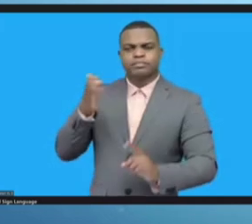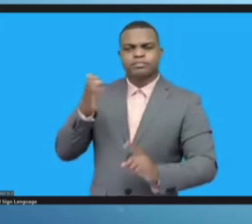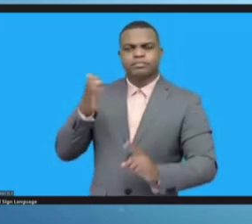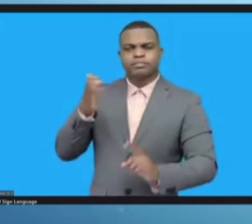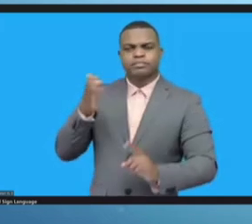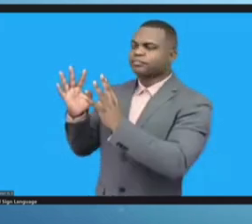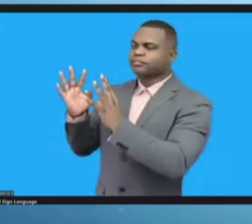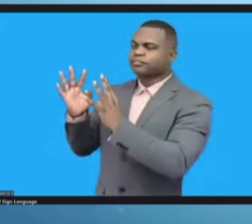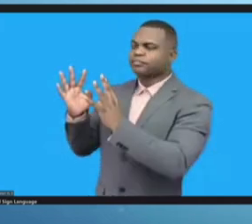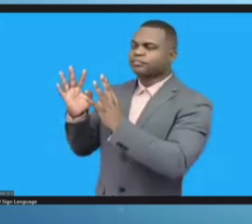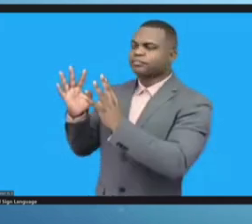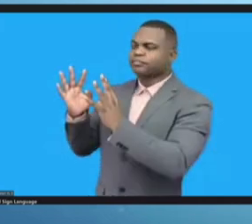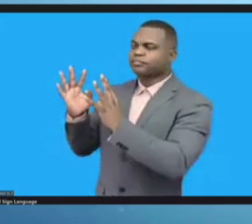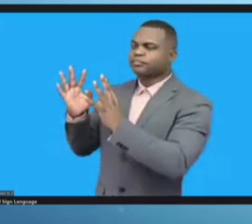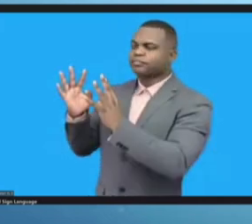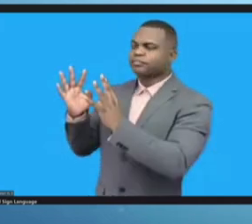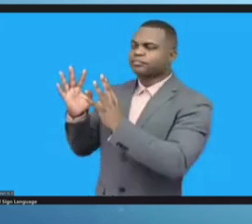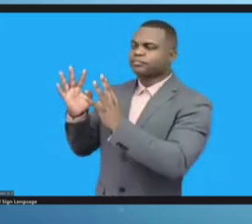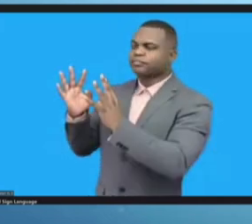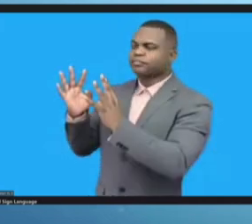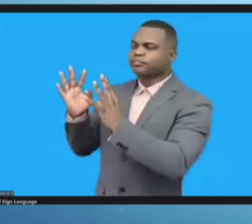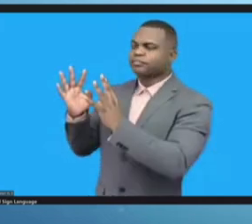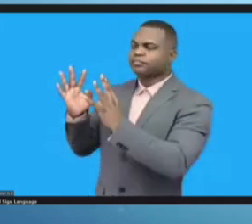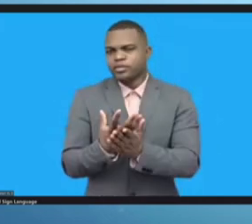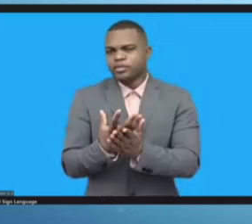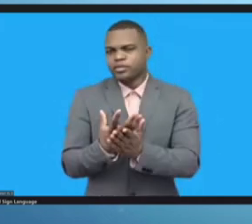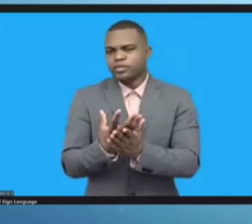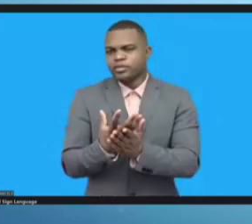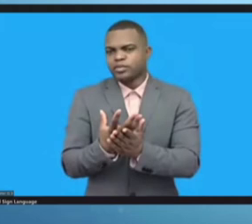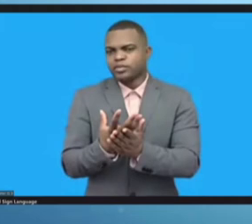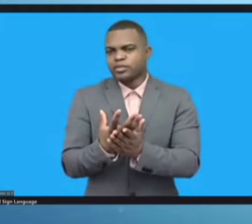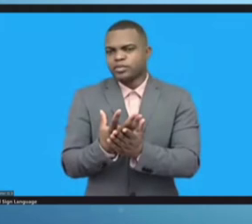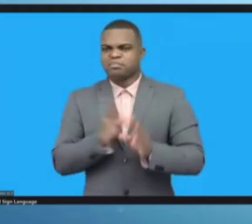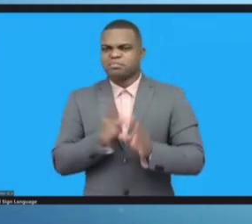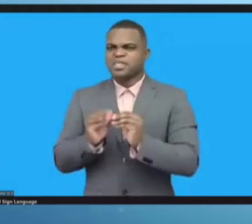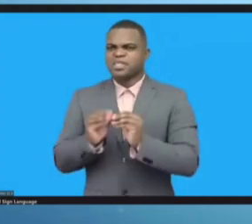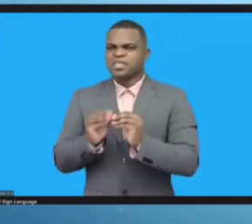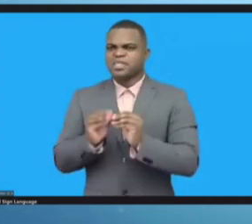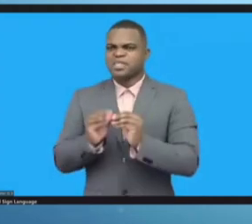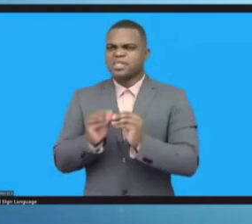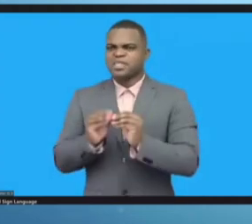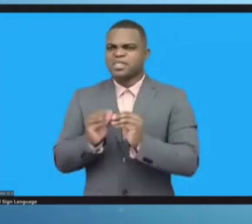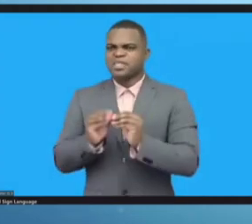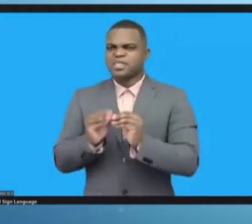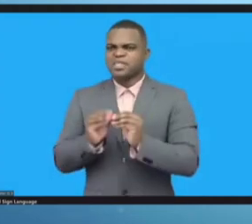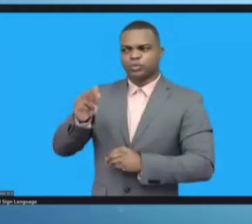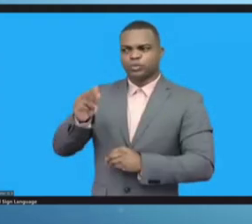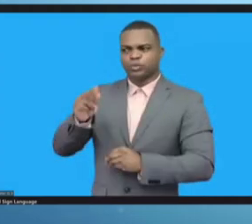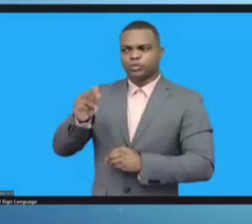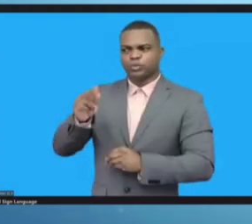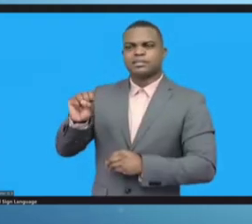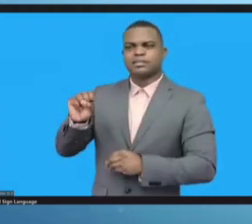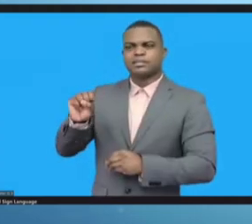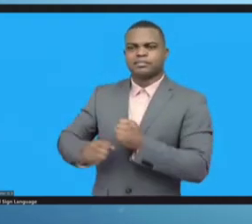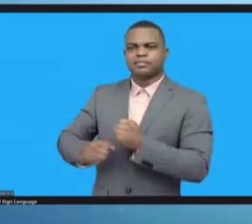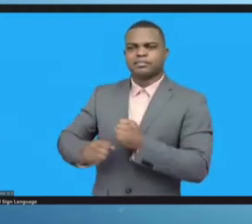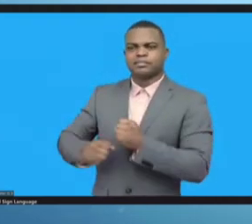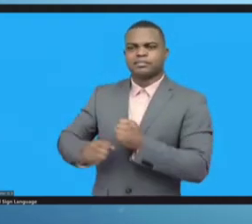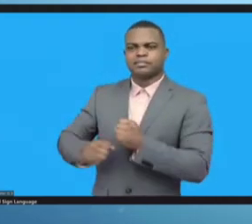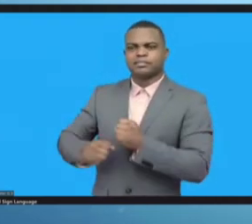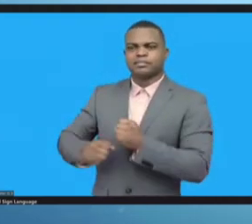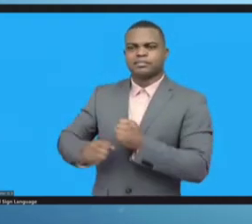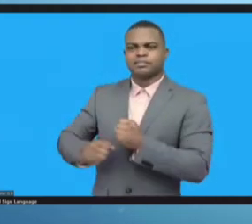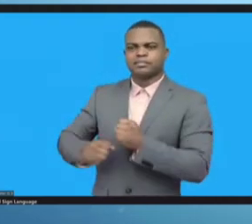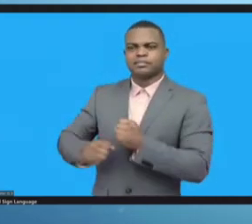gouvernance sur l'Internet a encore une fois été tenu en Éthiopie, mais il y a cela 10 ans,